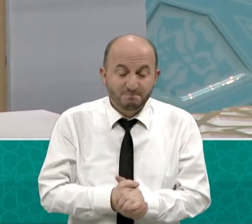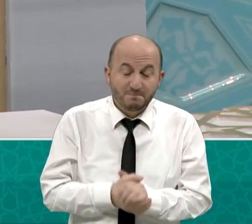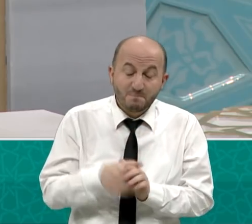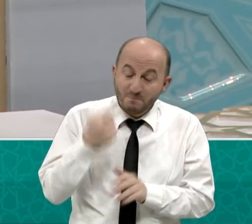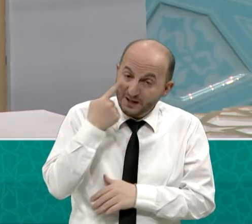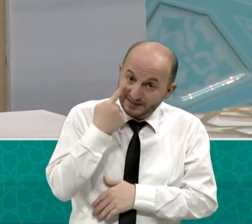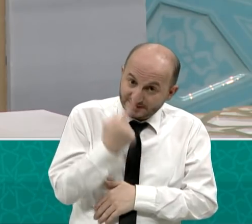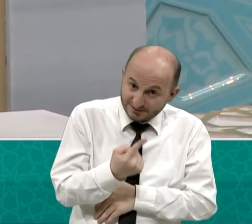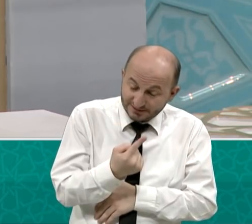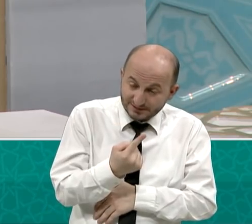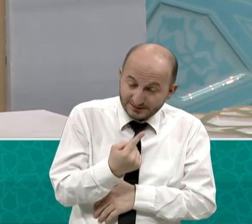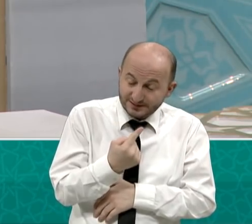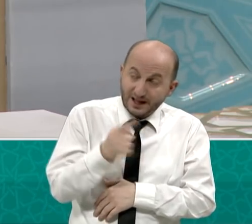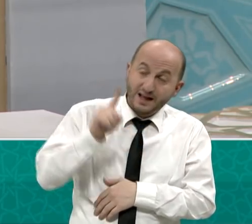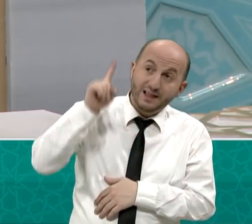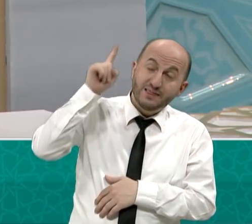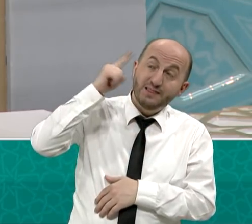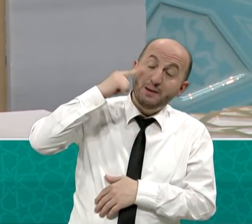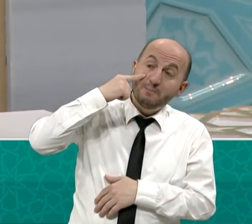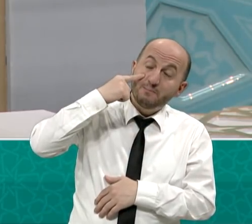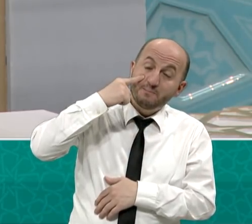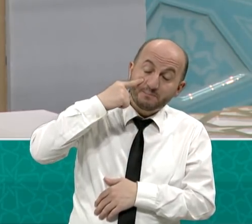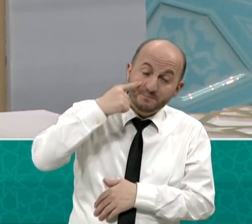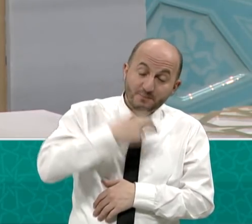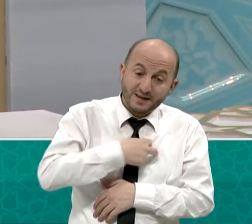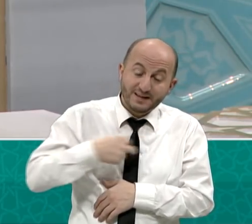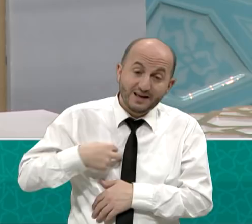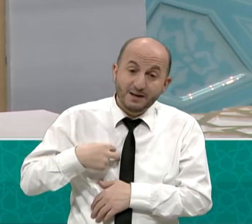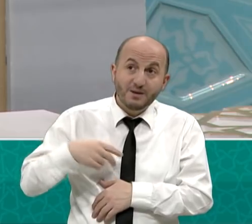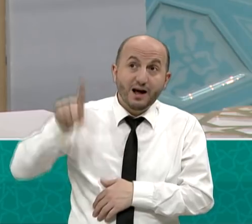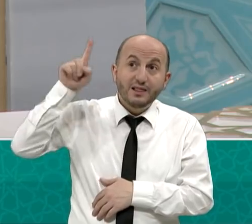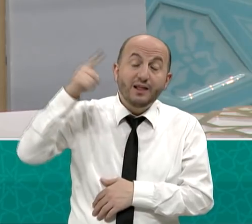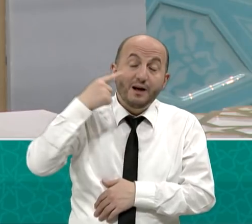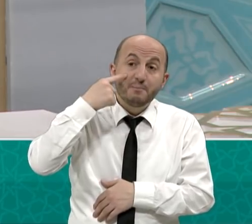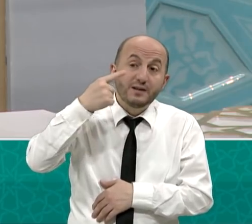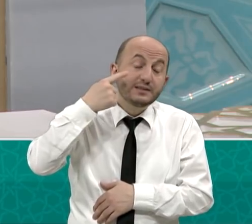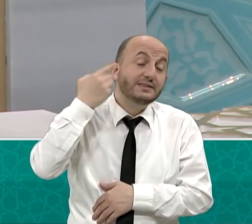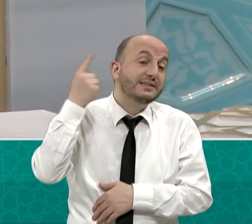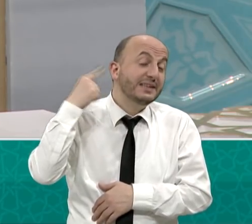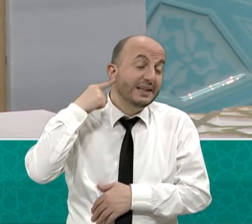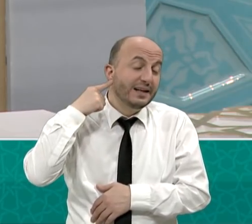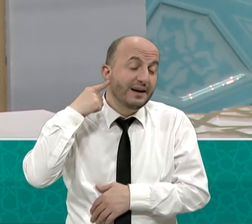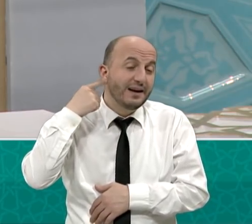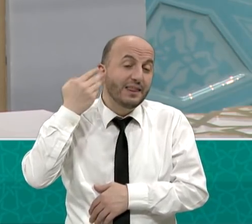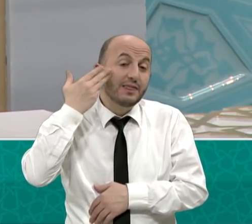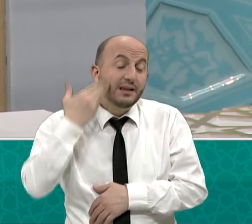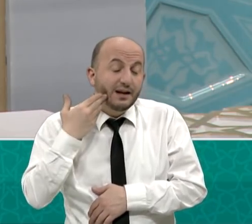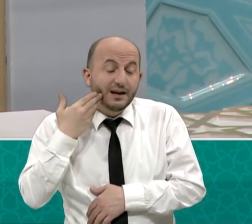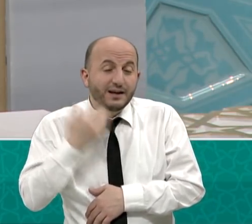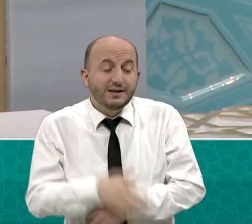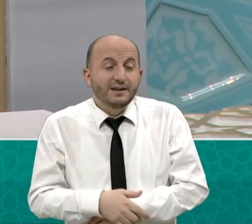bakar mısınız? Bana bakar mısınız? Beni dinler misiniz? Buyuruyor Rabbimiz. İnce alallahu aleykumul